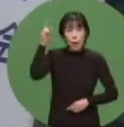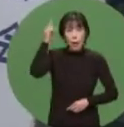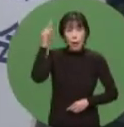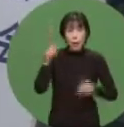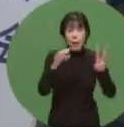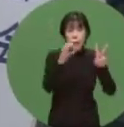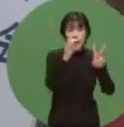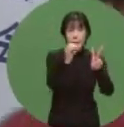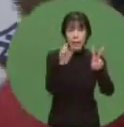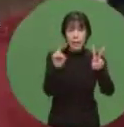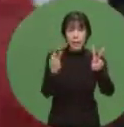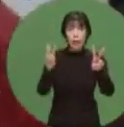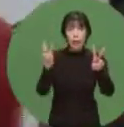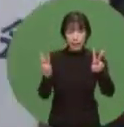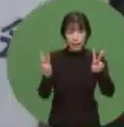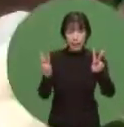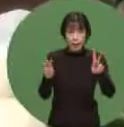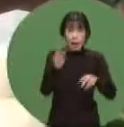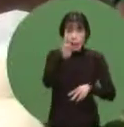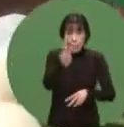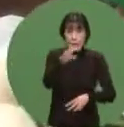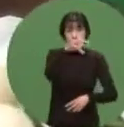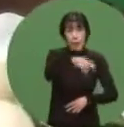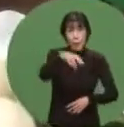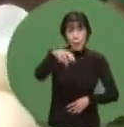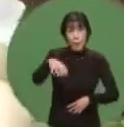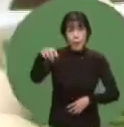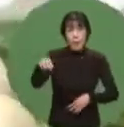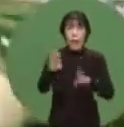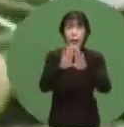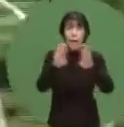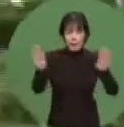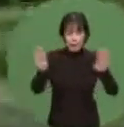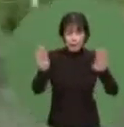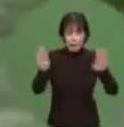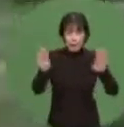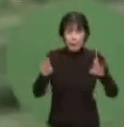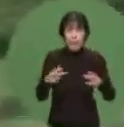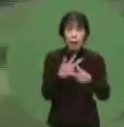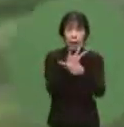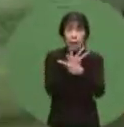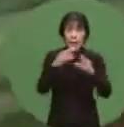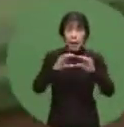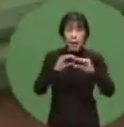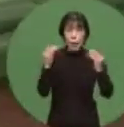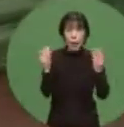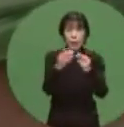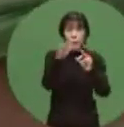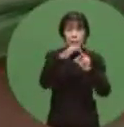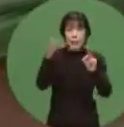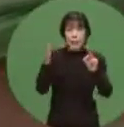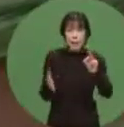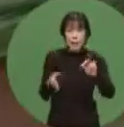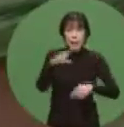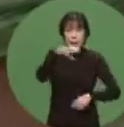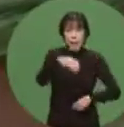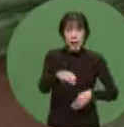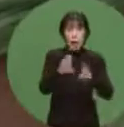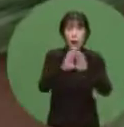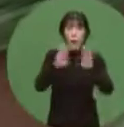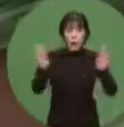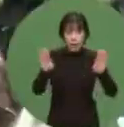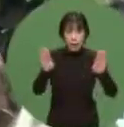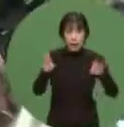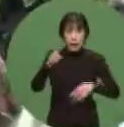内3会場で開催されました。こちらは北コミュニティセンター伊下羽ばたきで行われ